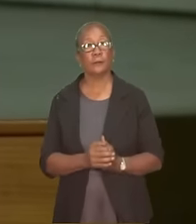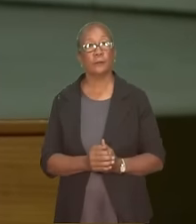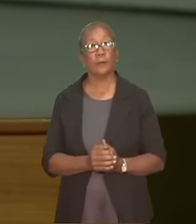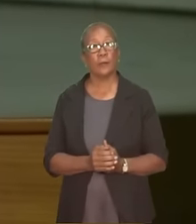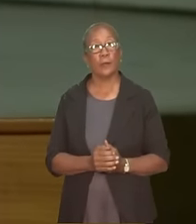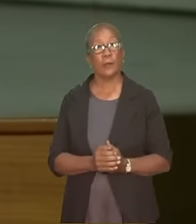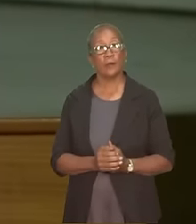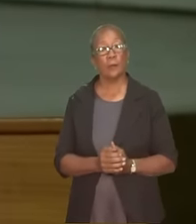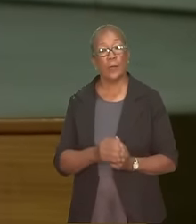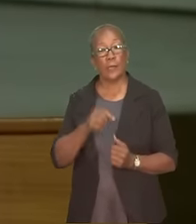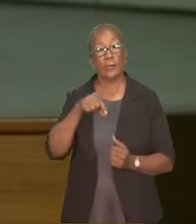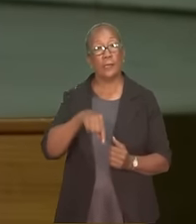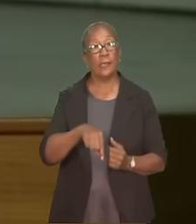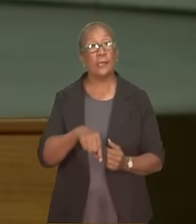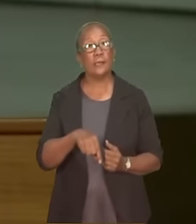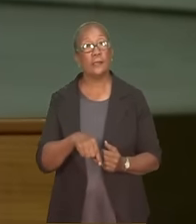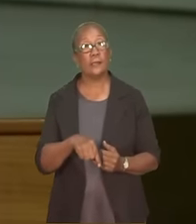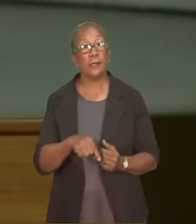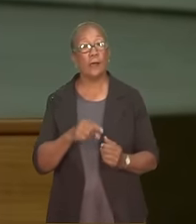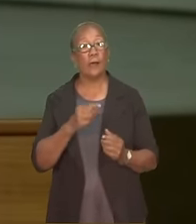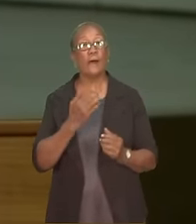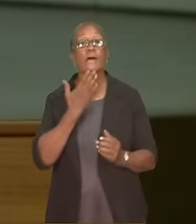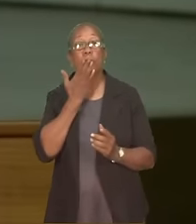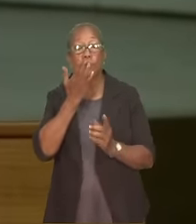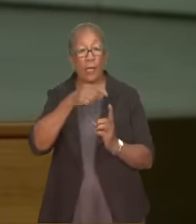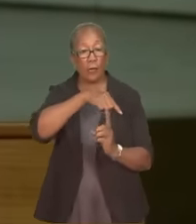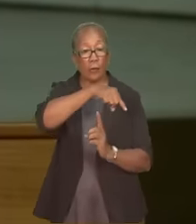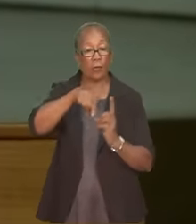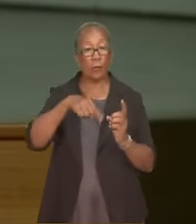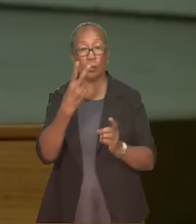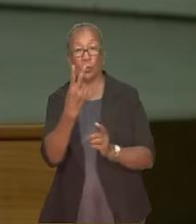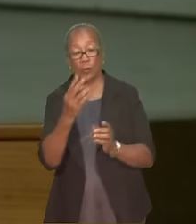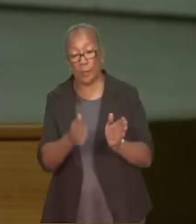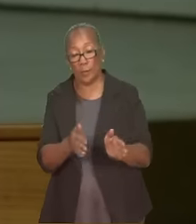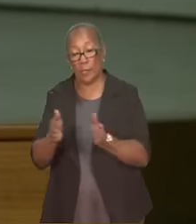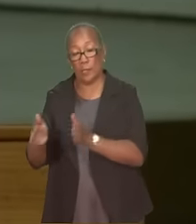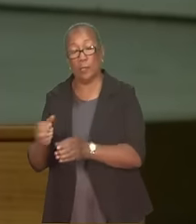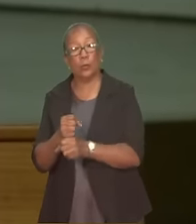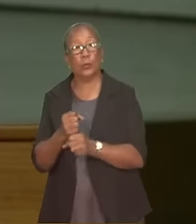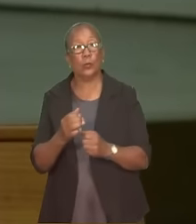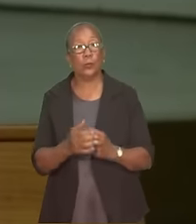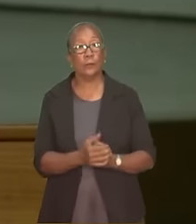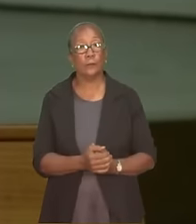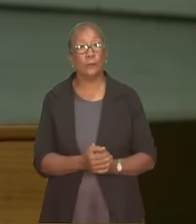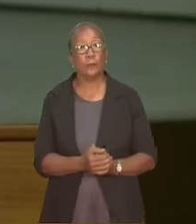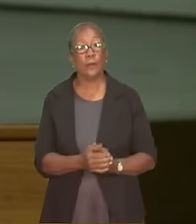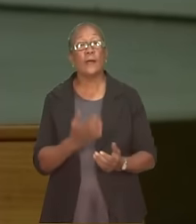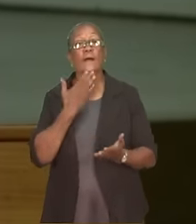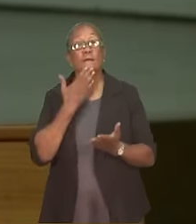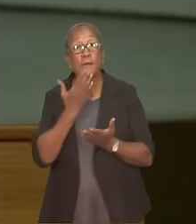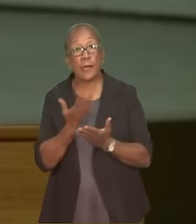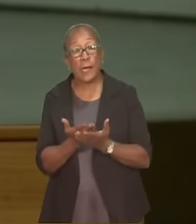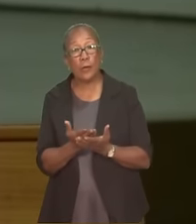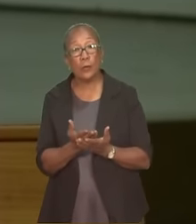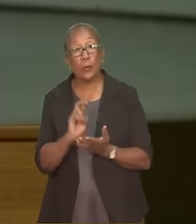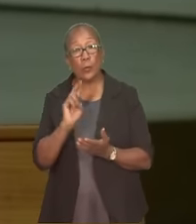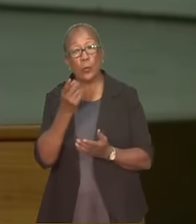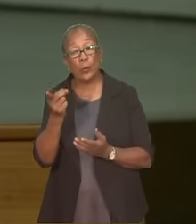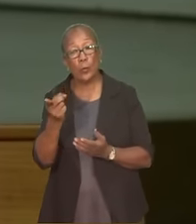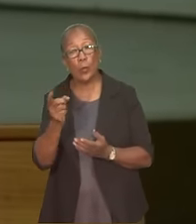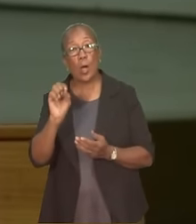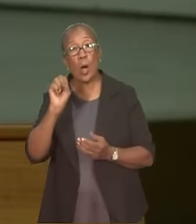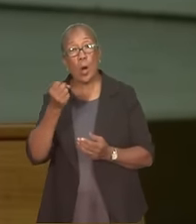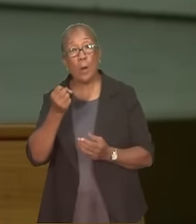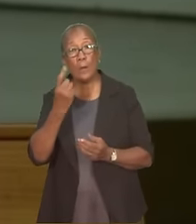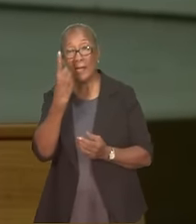Wij zullen deze vragenronde in 2 delen doen. En ik vraag u om per